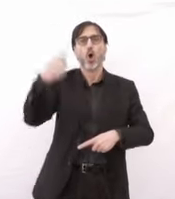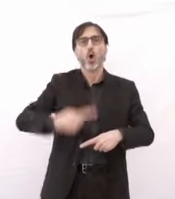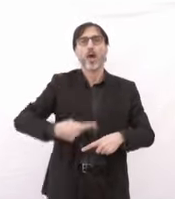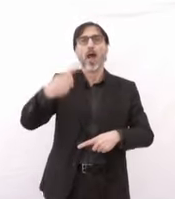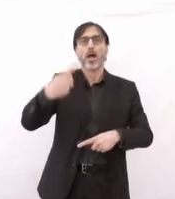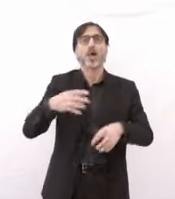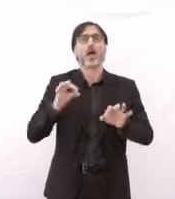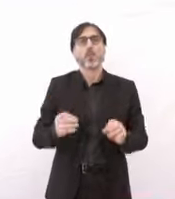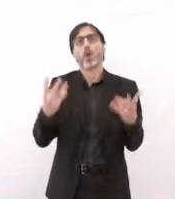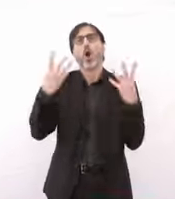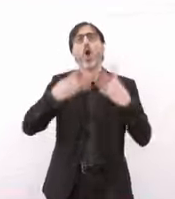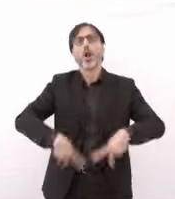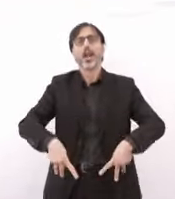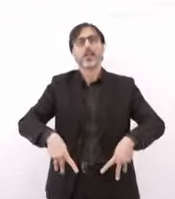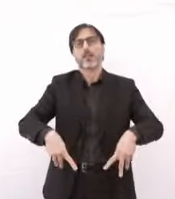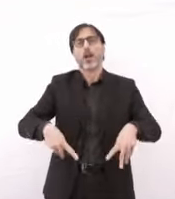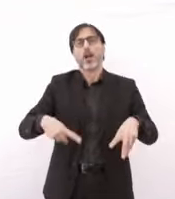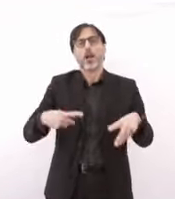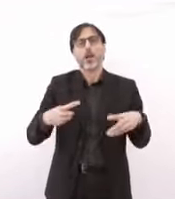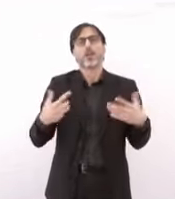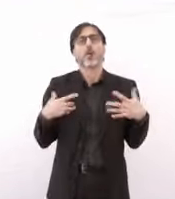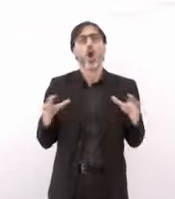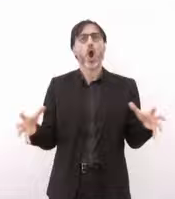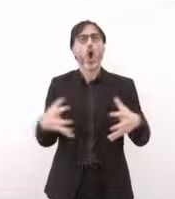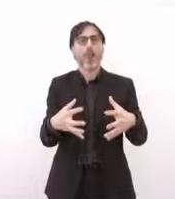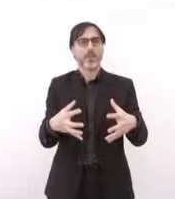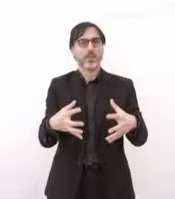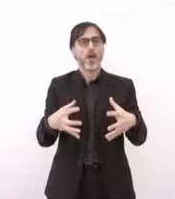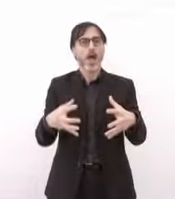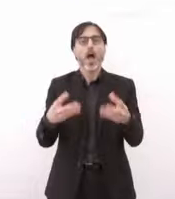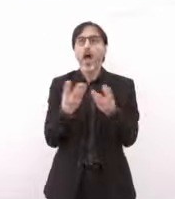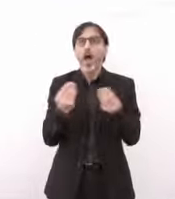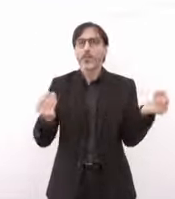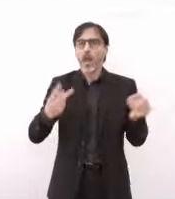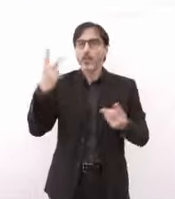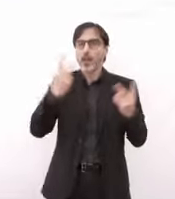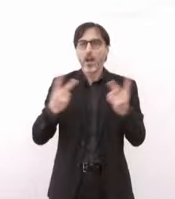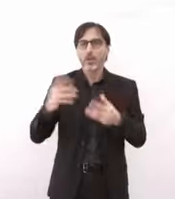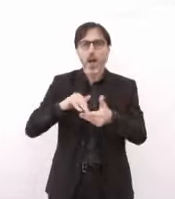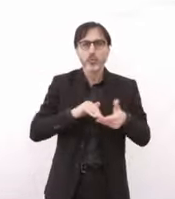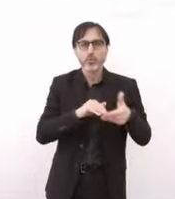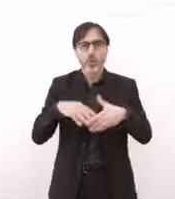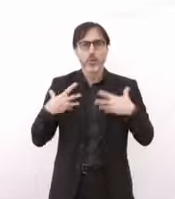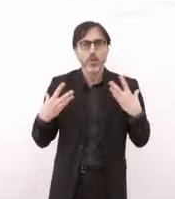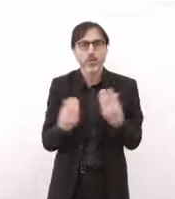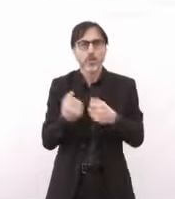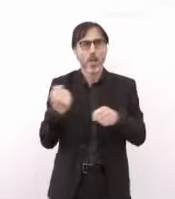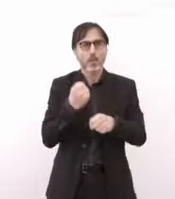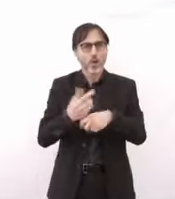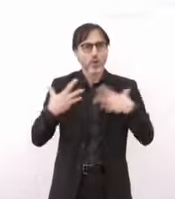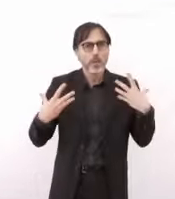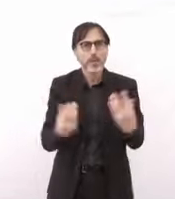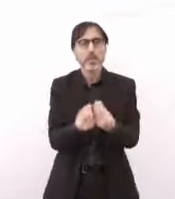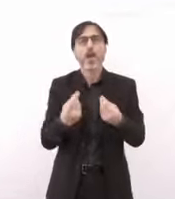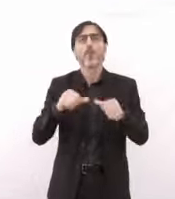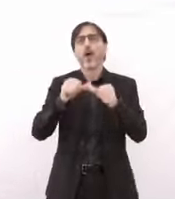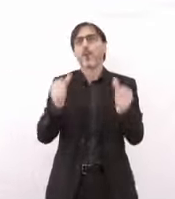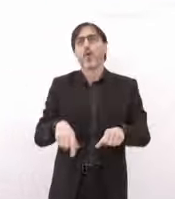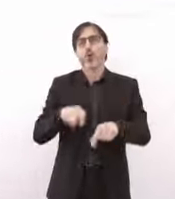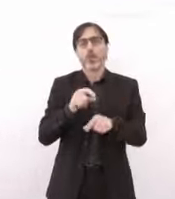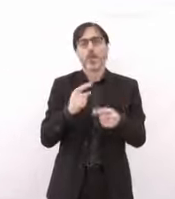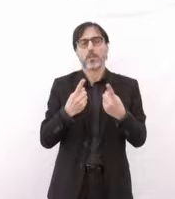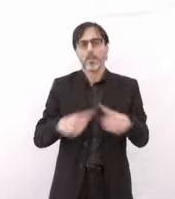stata un'organizzazione davvero molto collettiva, no? Tante realtà ci hanno messo del loro in tante forme